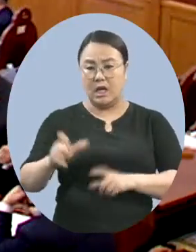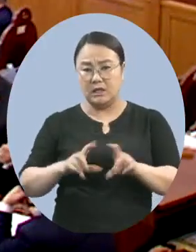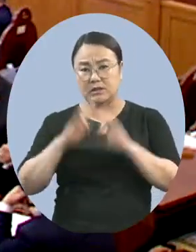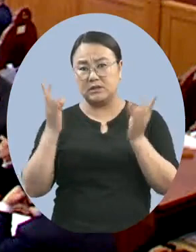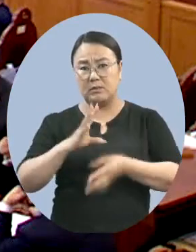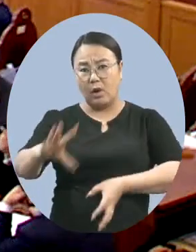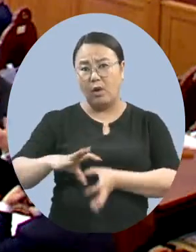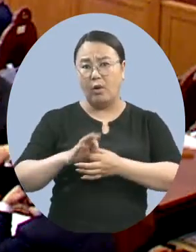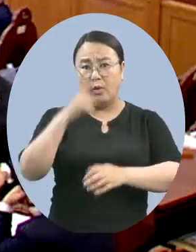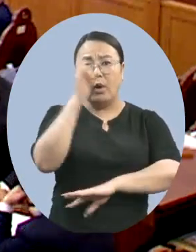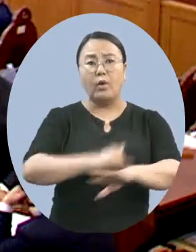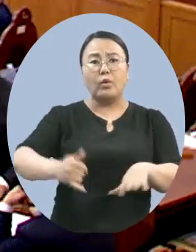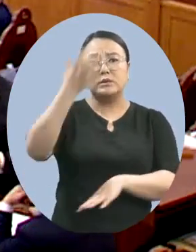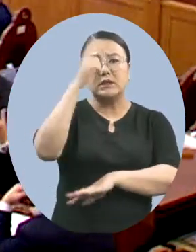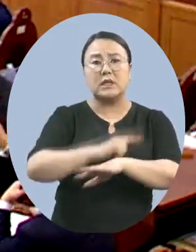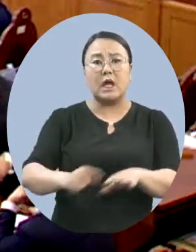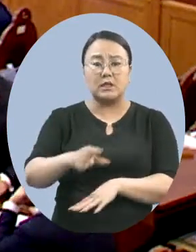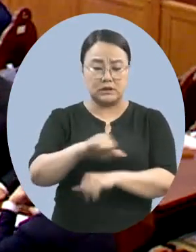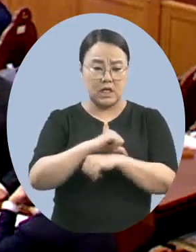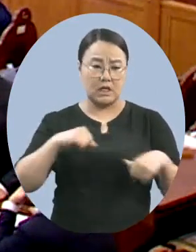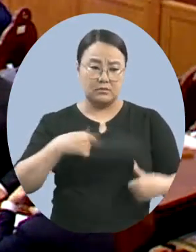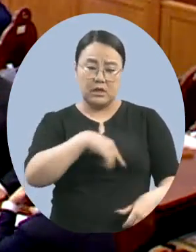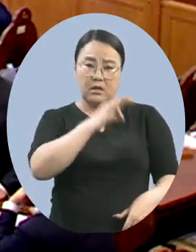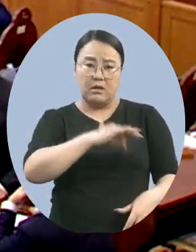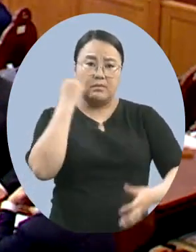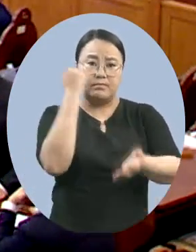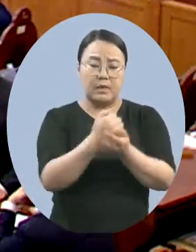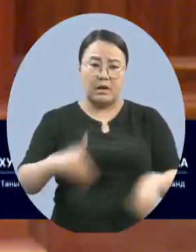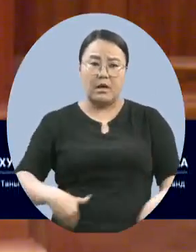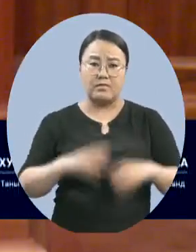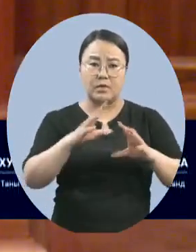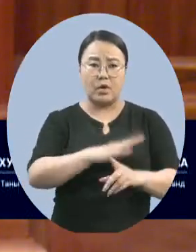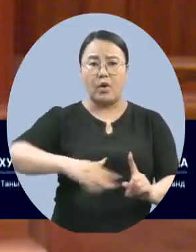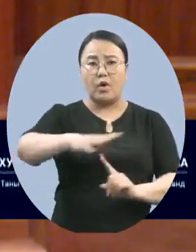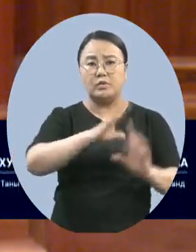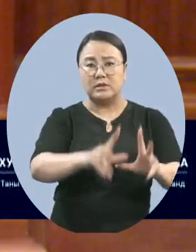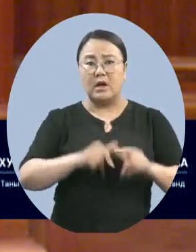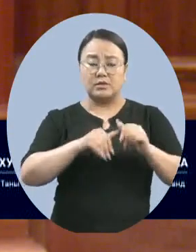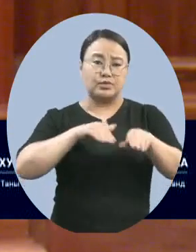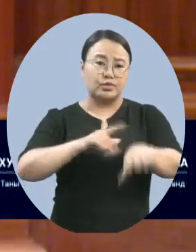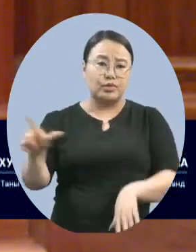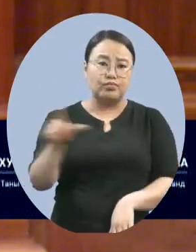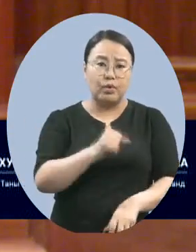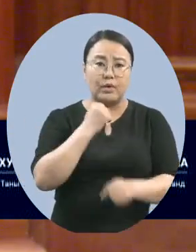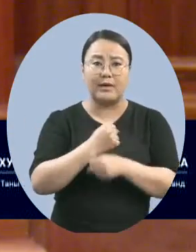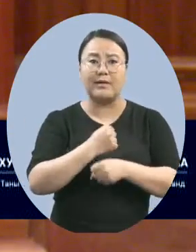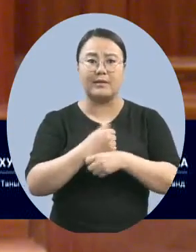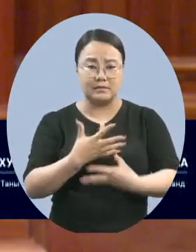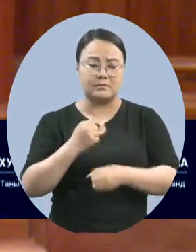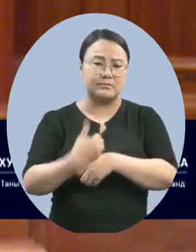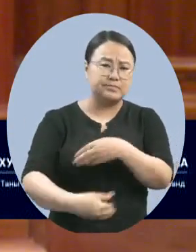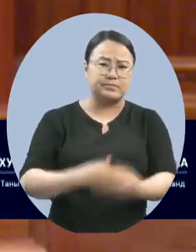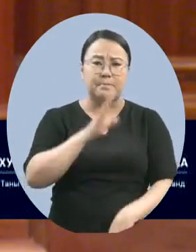нөхцөл байдлаа уялдуулан Монгол Улсын засгийн газраас иргэдийнхээ орлогын баталгаа, амьдрах орчныг сайжруулах хотын төвчрлийг бууруулах зэрэг арга хэмжээг